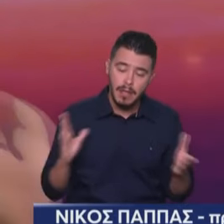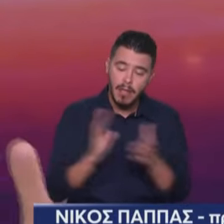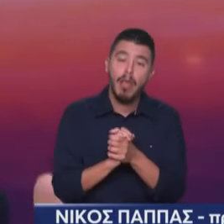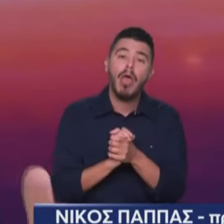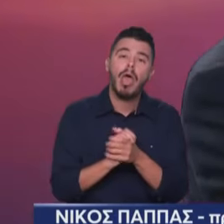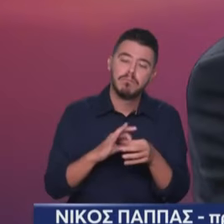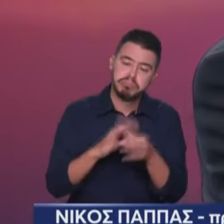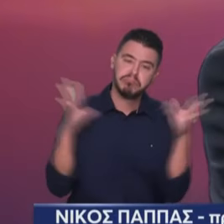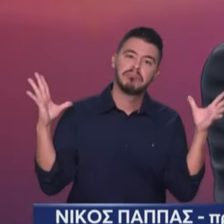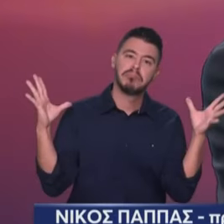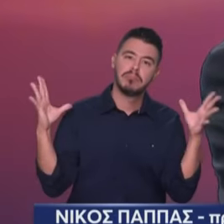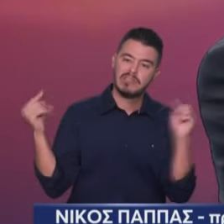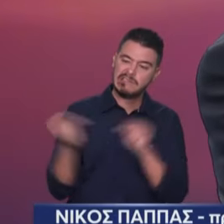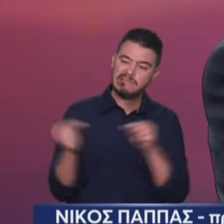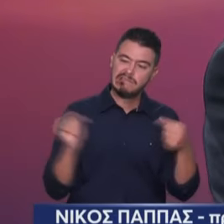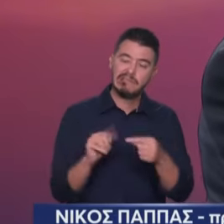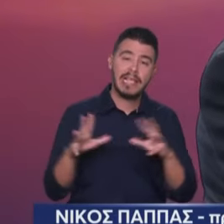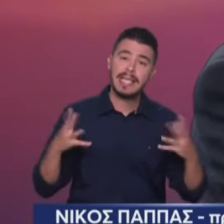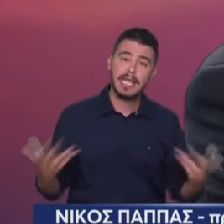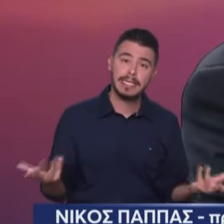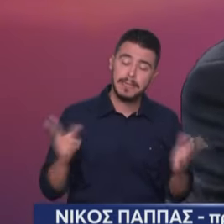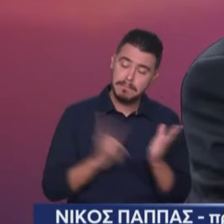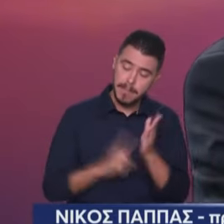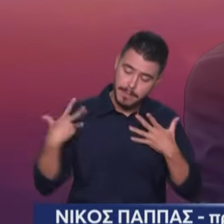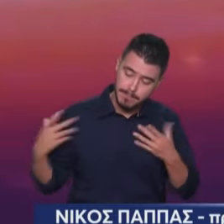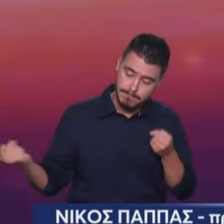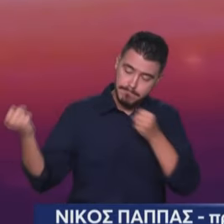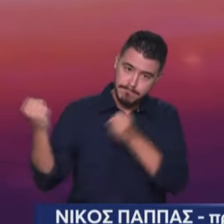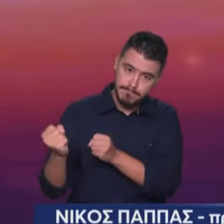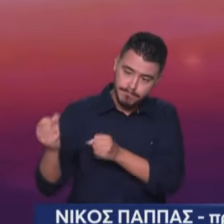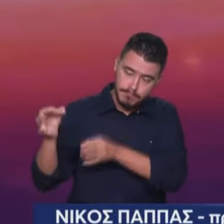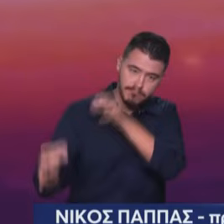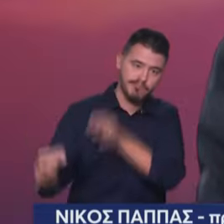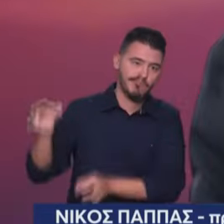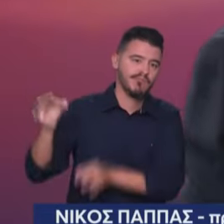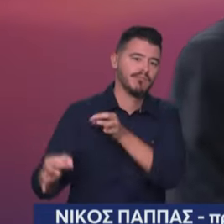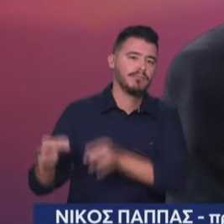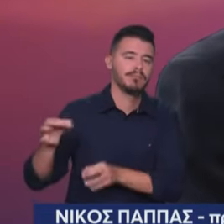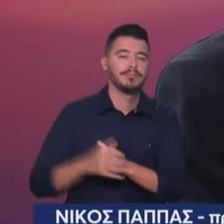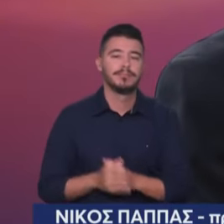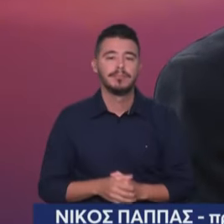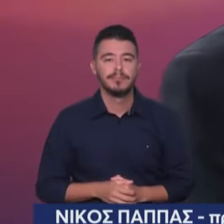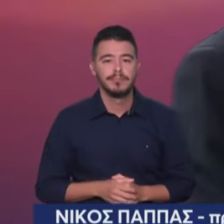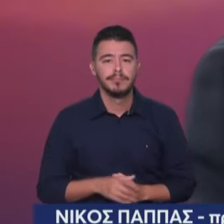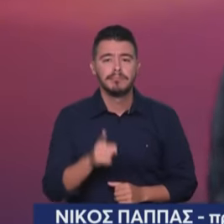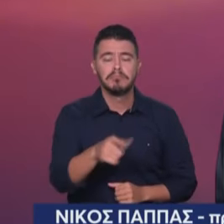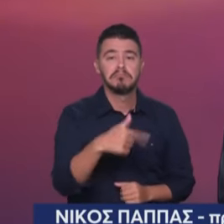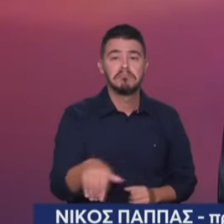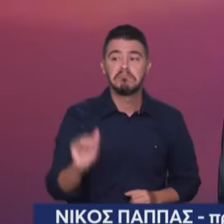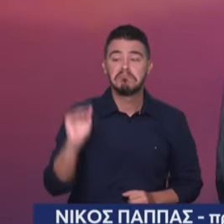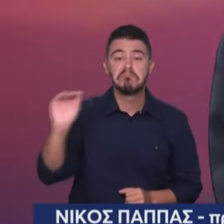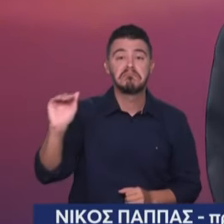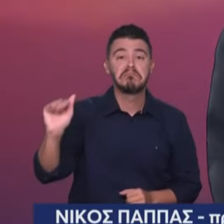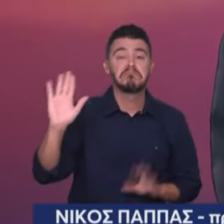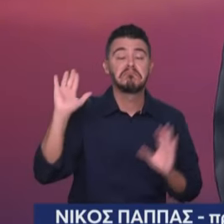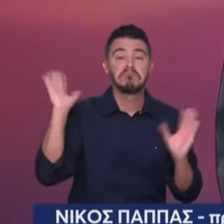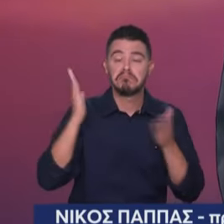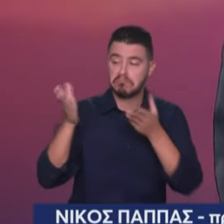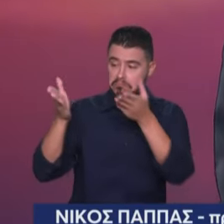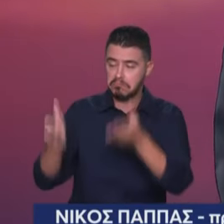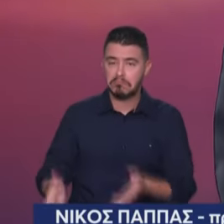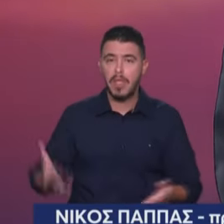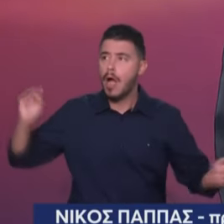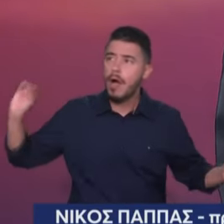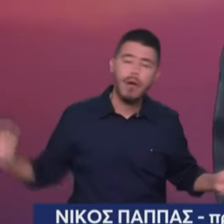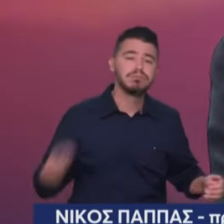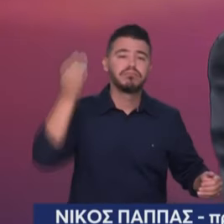ακραίες. Εσείς πριν τον στηρίξετε, και το εσείς να. Πάλι πάει σε όλο το κόμμα, δεν ψάξατε τι άνθρωπος είναι, δεν ψάξατε αν μπορεί. Δηλαδή ήρθε ένας